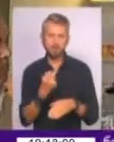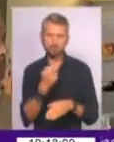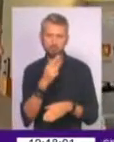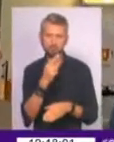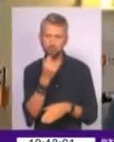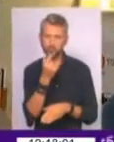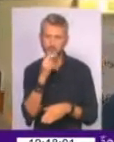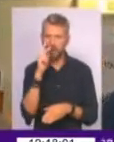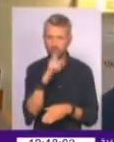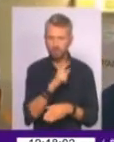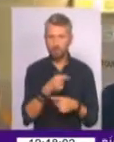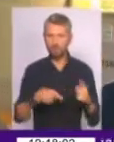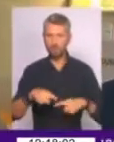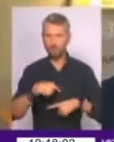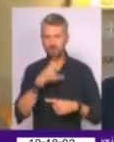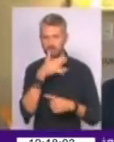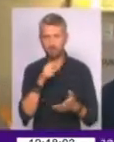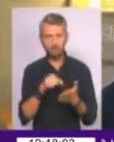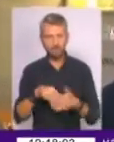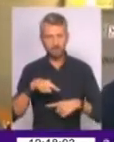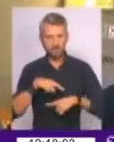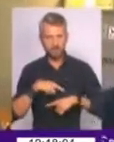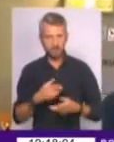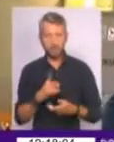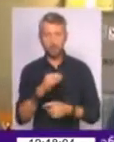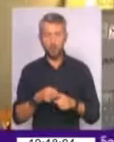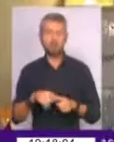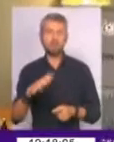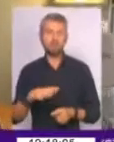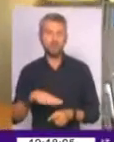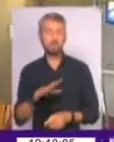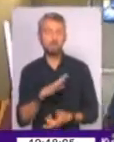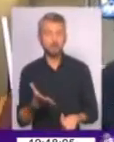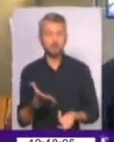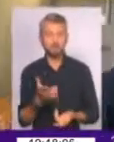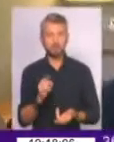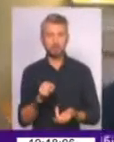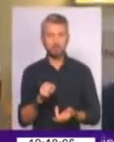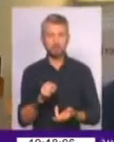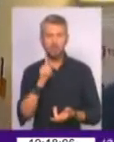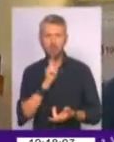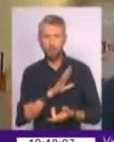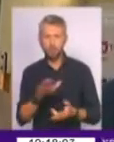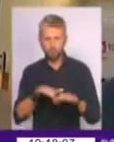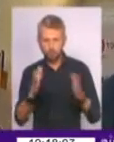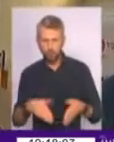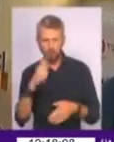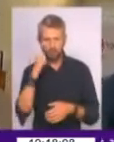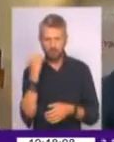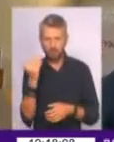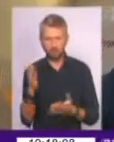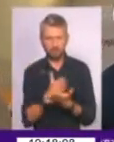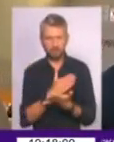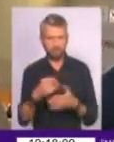зміг попасти в фінал, але це очікувано було. То есть там тут неудобные тумбочки китайские, вообще не по стандартам